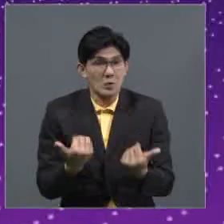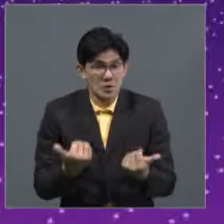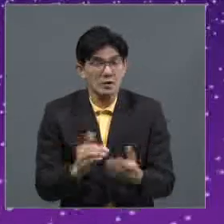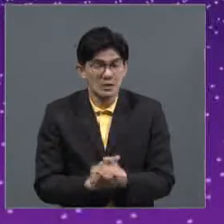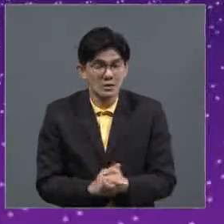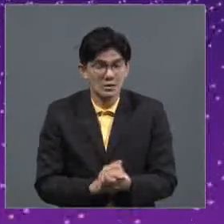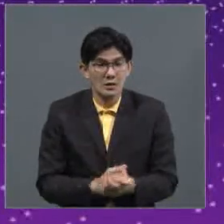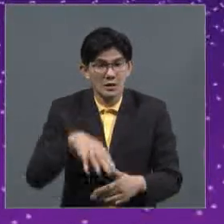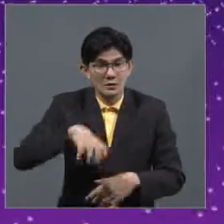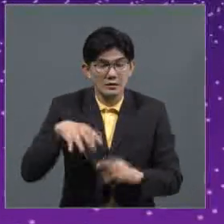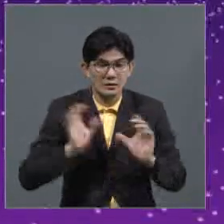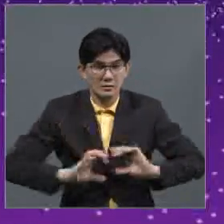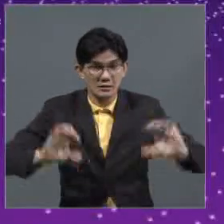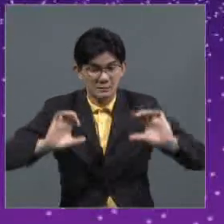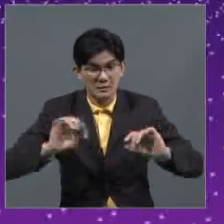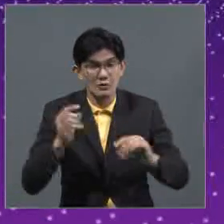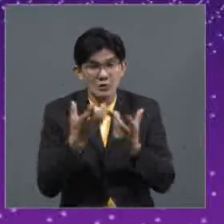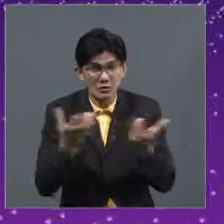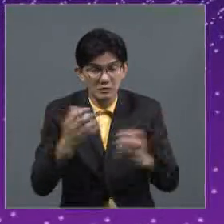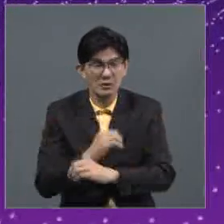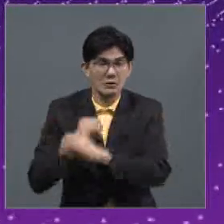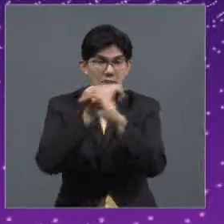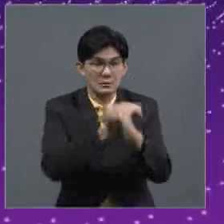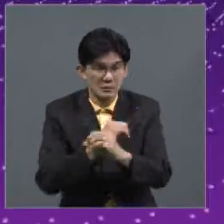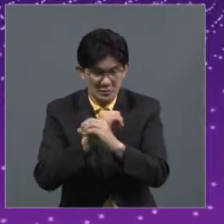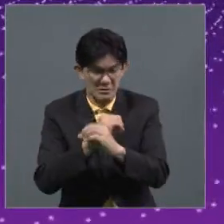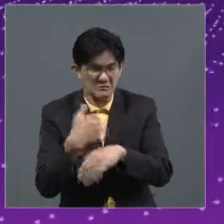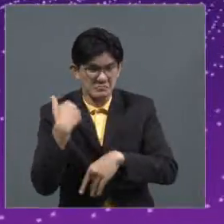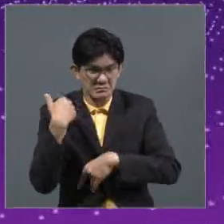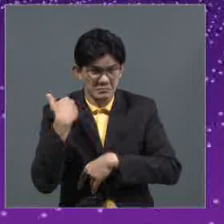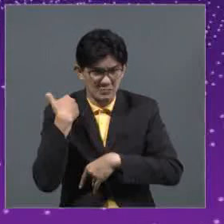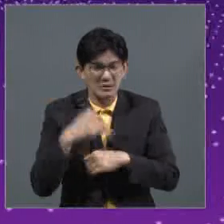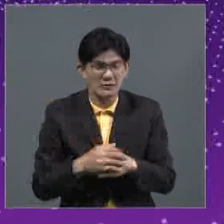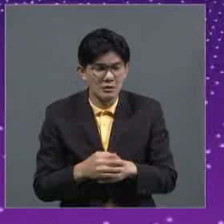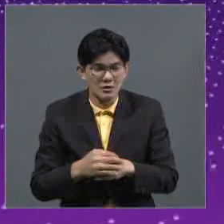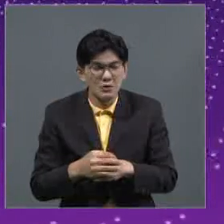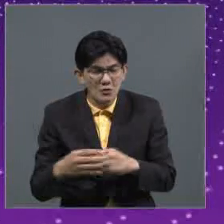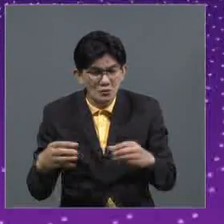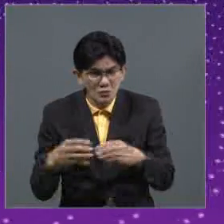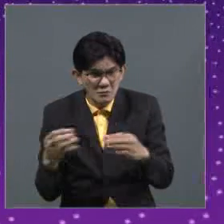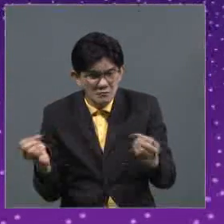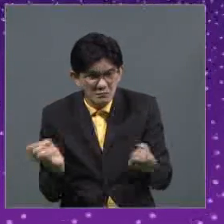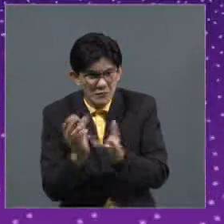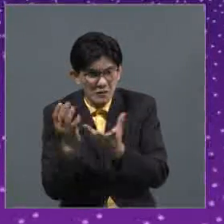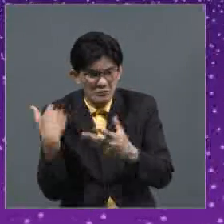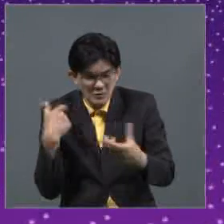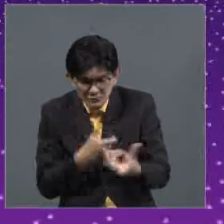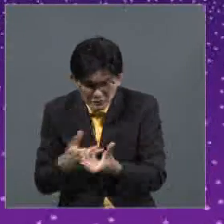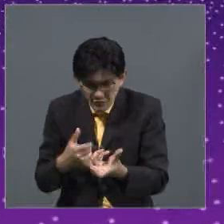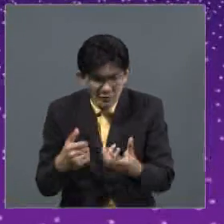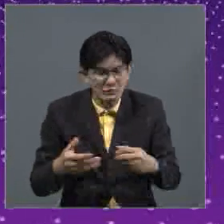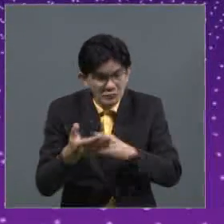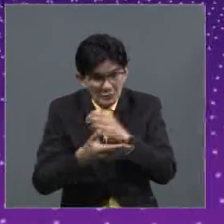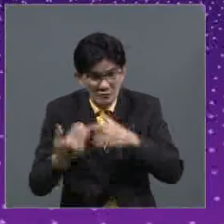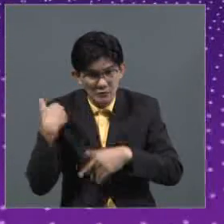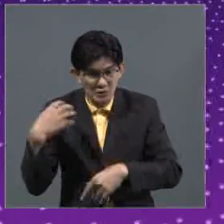นี้ค่ะที่ทำเนียบรัฐบาลมีการมอบอุปกรณ์ป้องกันและก็ตอบโต้กลุ่มผู้ค้ายาเสพติดโดยเตรียมคุยกับทูตออสเตรเลียแล้